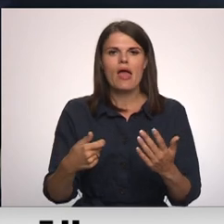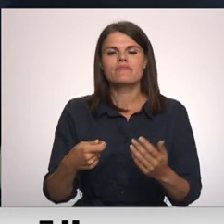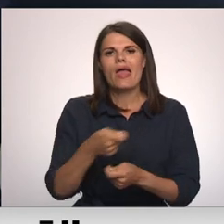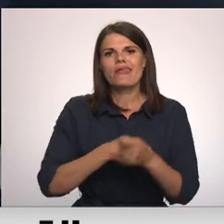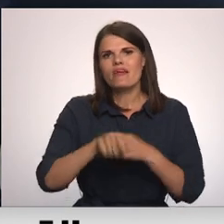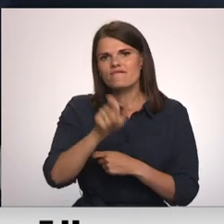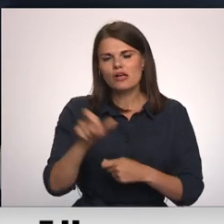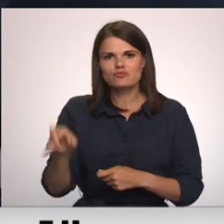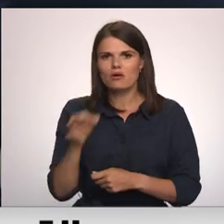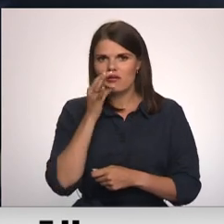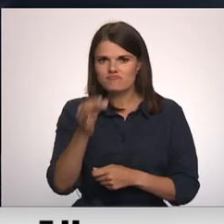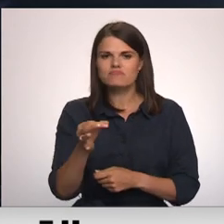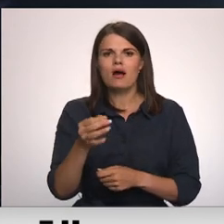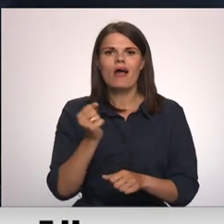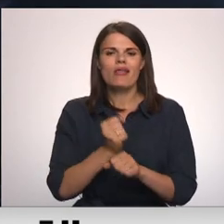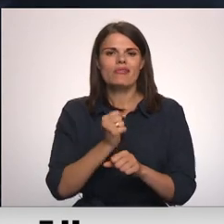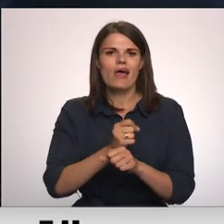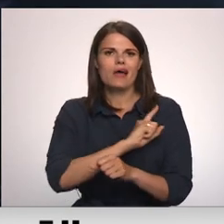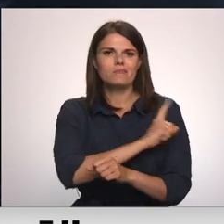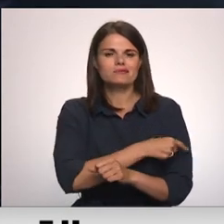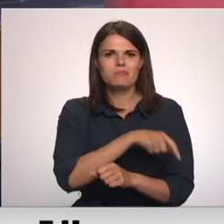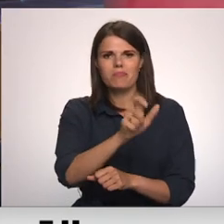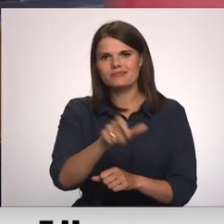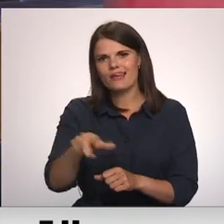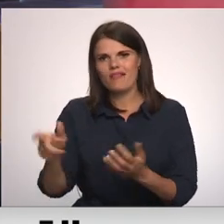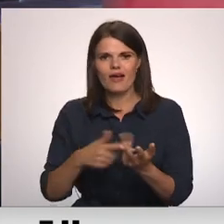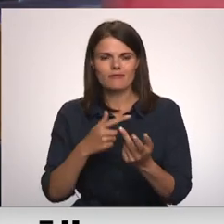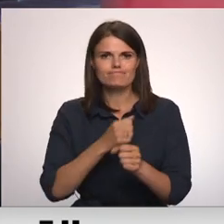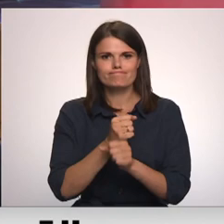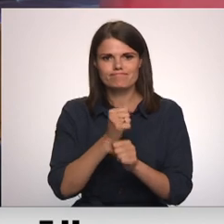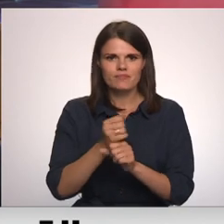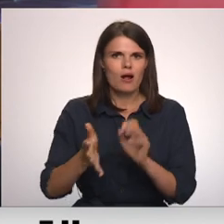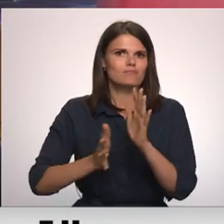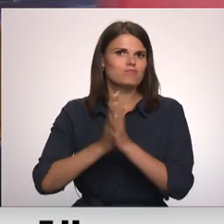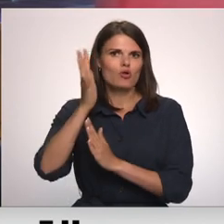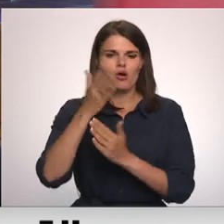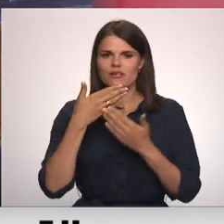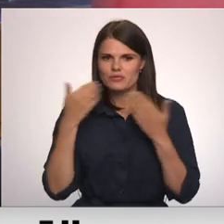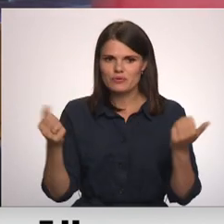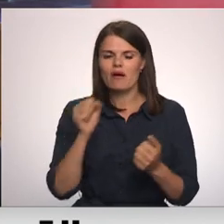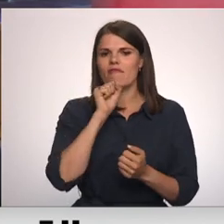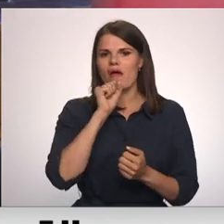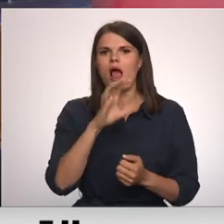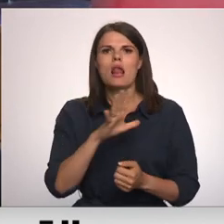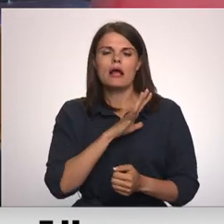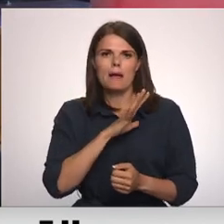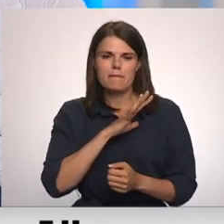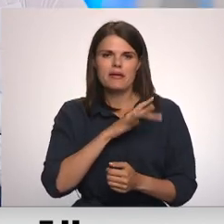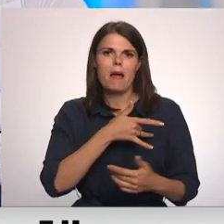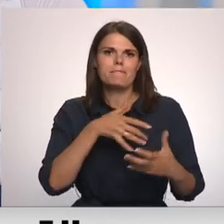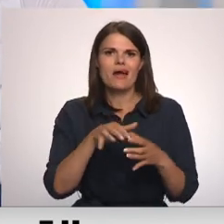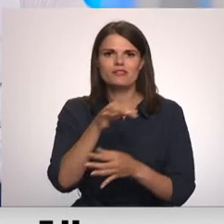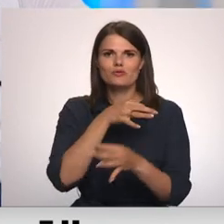norādījuši, ka darba spēka pieejamības jomā progresa nav. Pēc indeksa prezentācijas notika partiju diskusija par investīciju klimatu